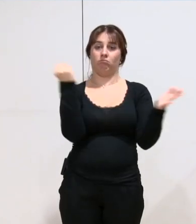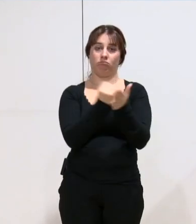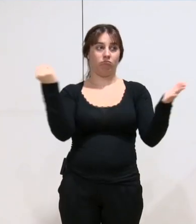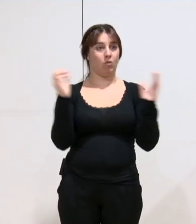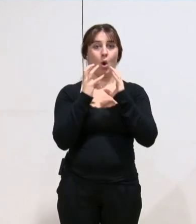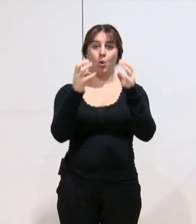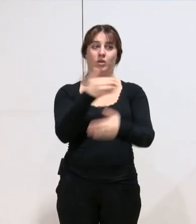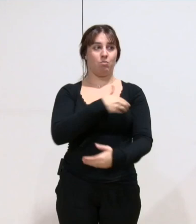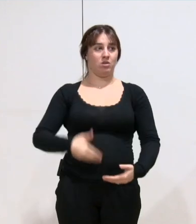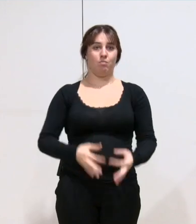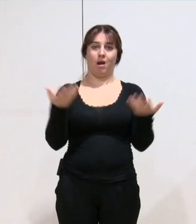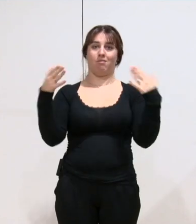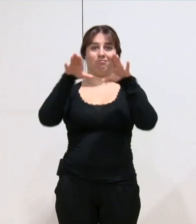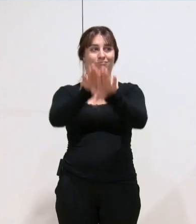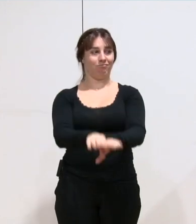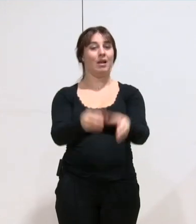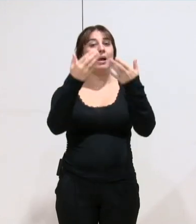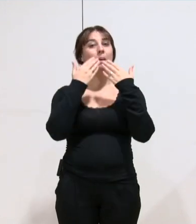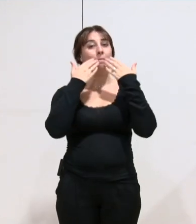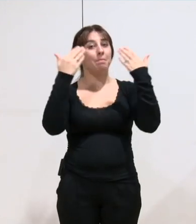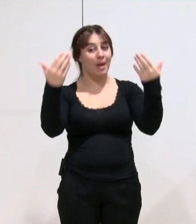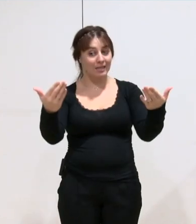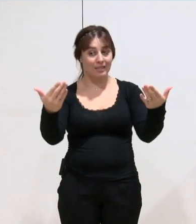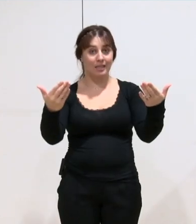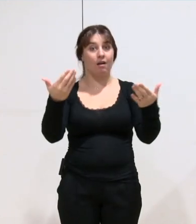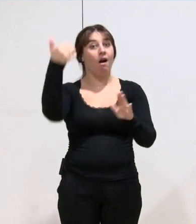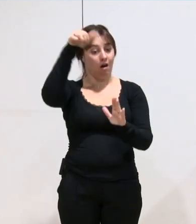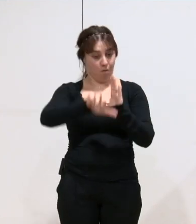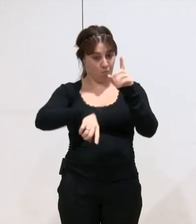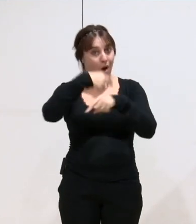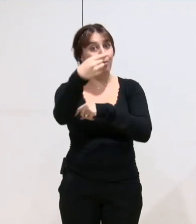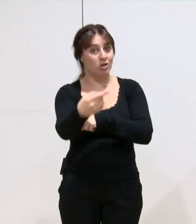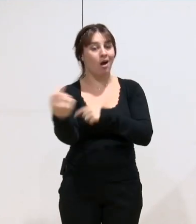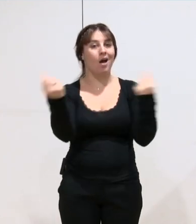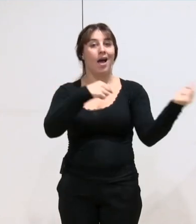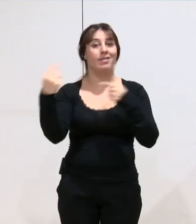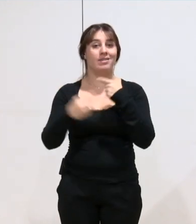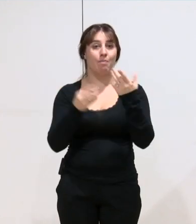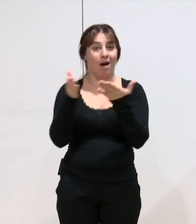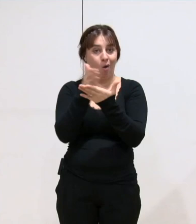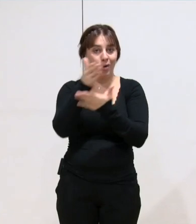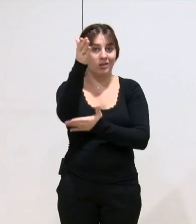conseil municipal. Je vous remercie. Et au mois prochain, où il y aura le débat d'orientation